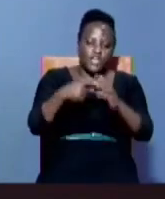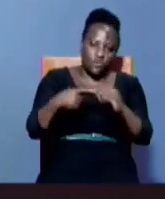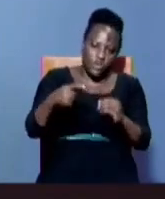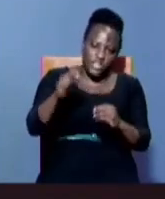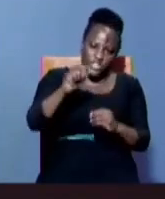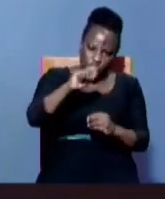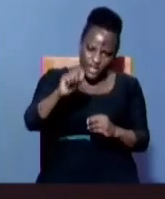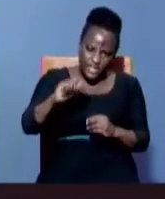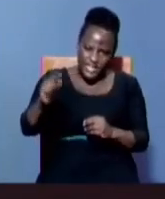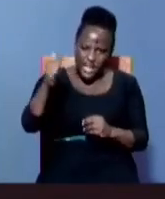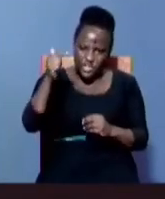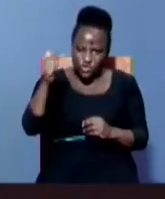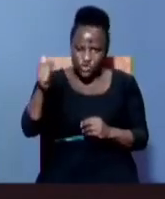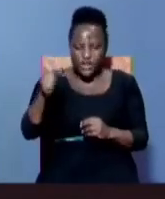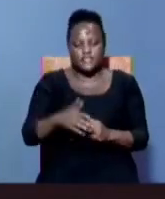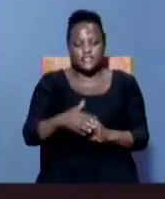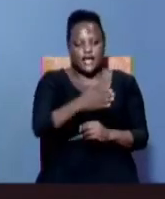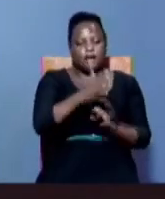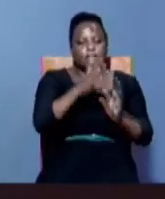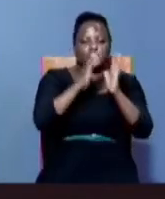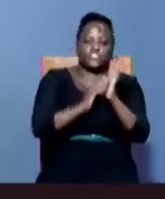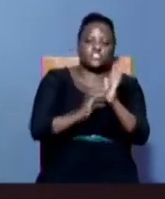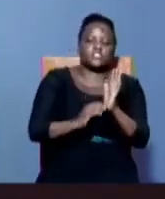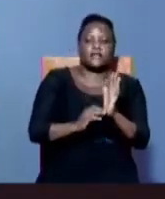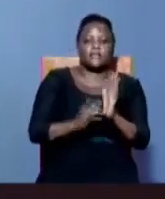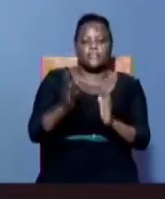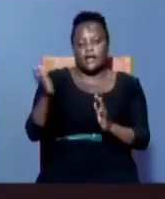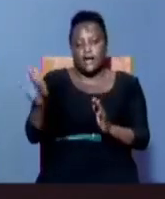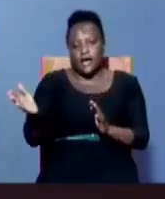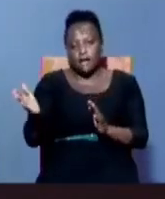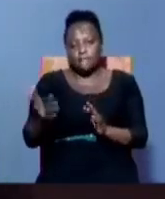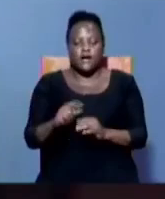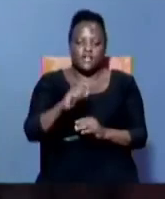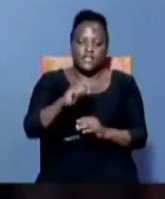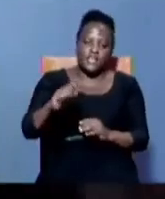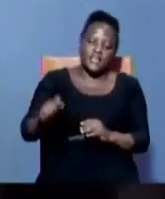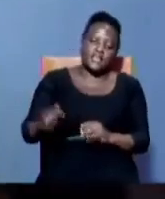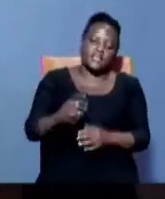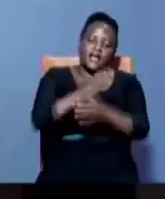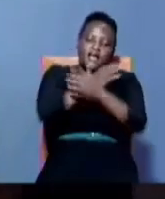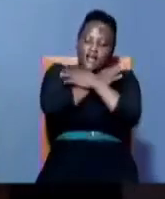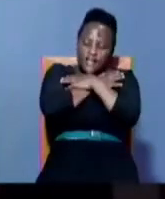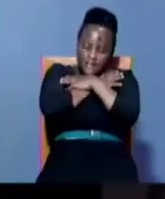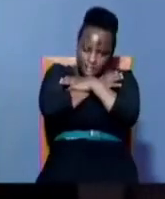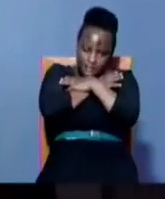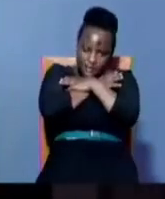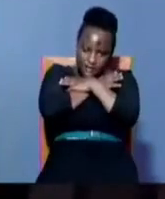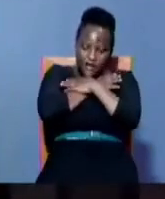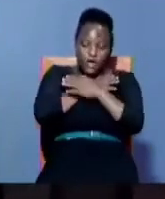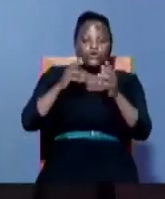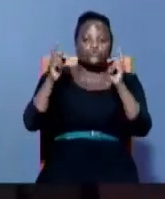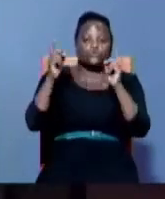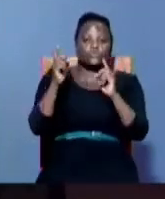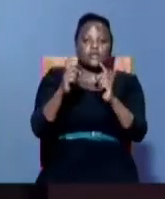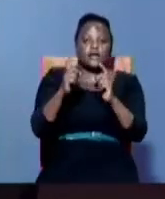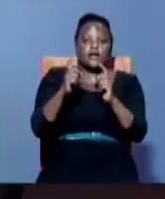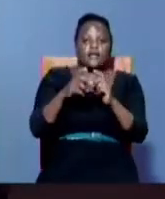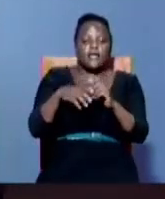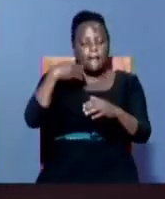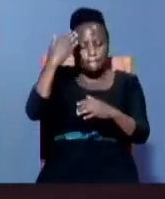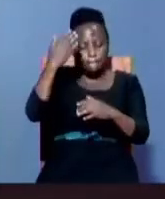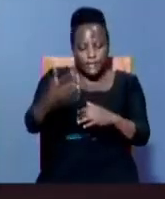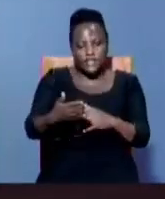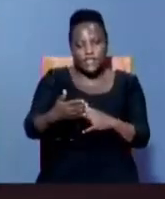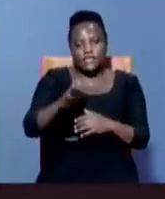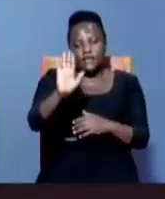kilichoandika Torati, hapa sheria, hapa kiandika sheria, na hapa kimeandika neema. Tukutane, tukutane mbele